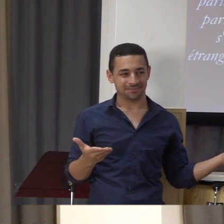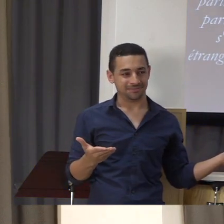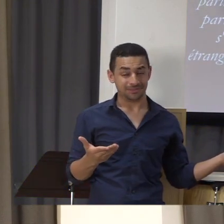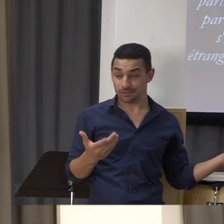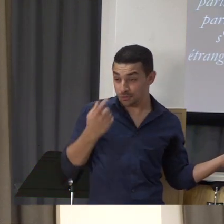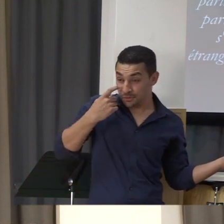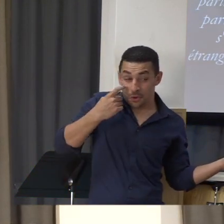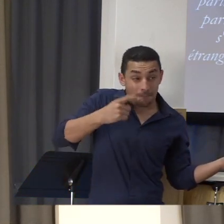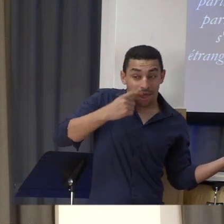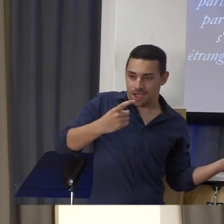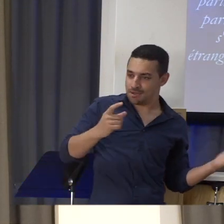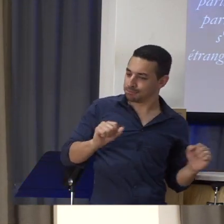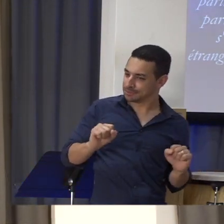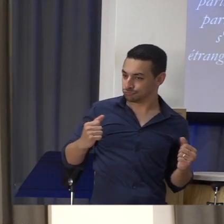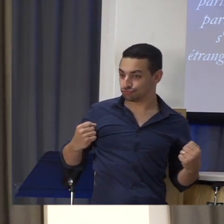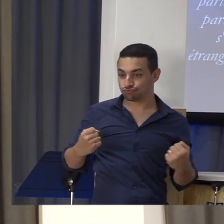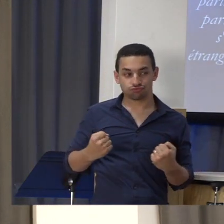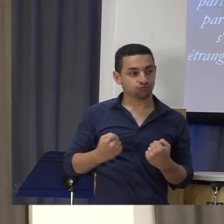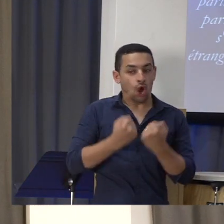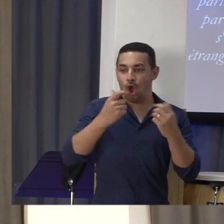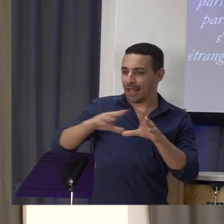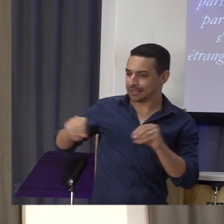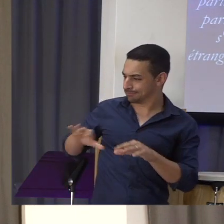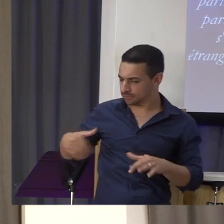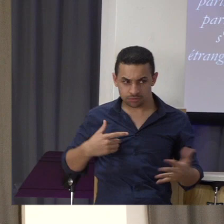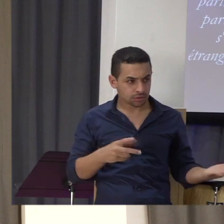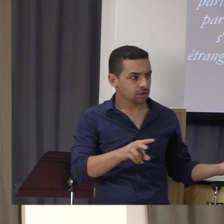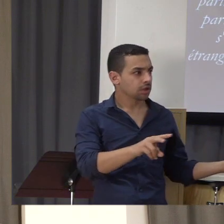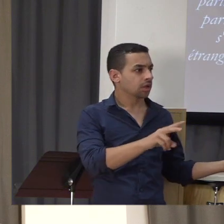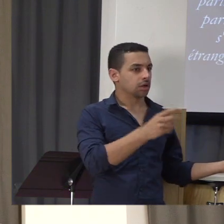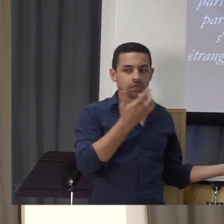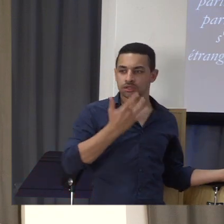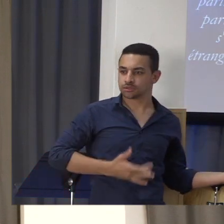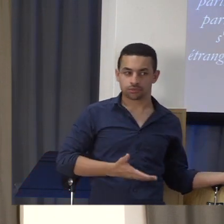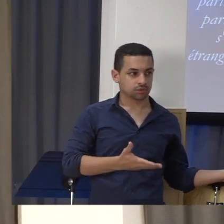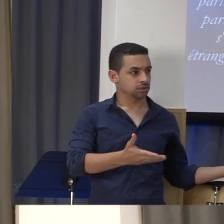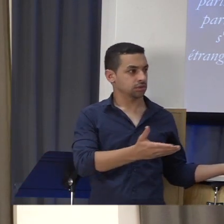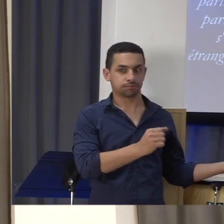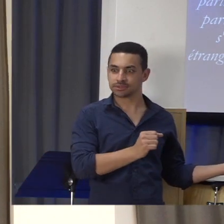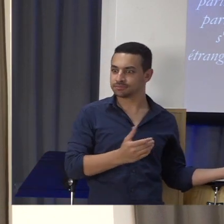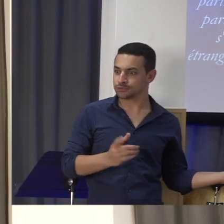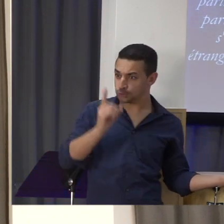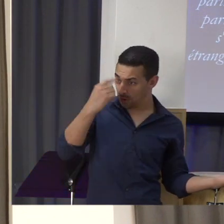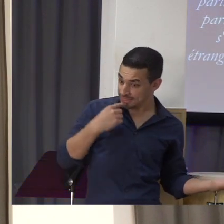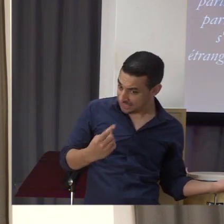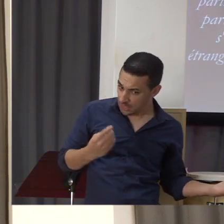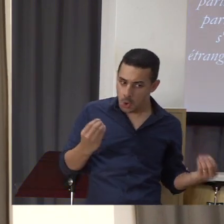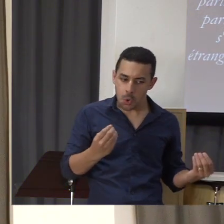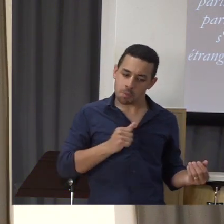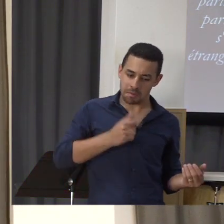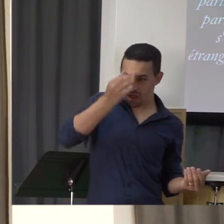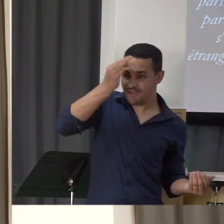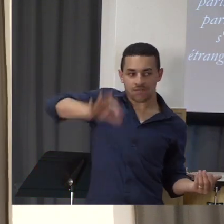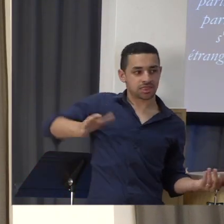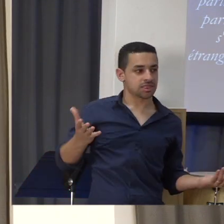Vous vous rendez compte le choc que cela pouvait engendrer dans l'équipe qui l'entourait? Est-ce que c'est Dieu qui t'a parlé ou c'est toi